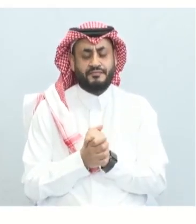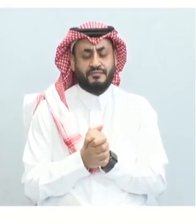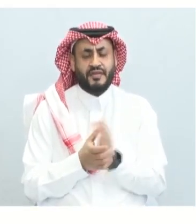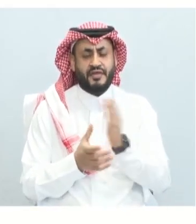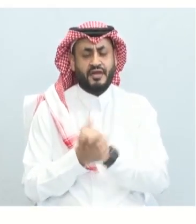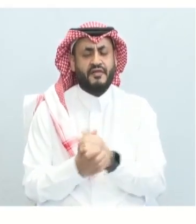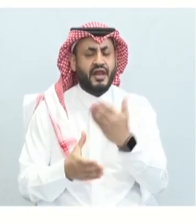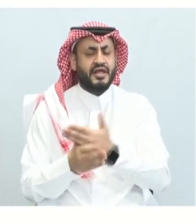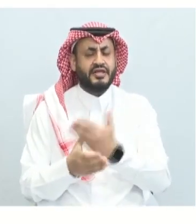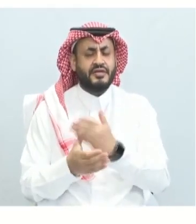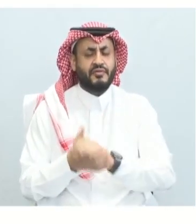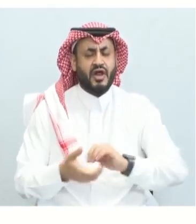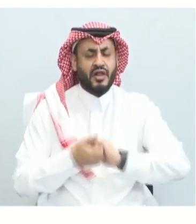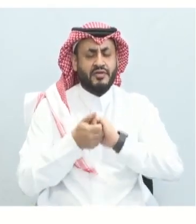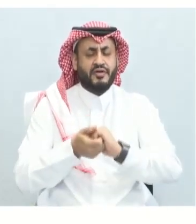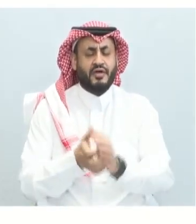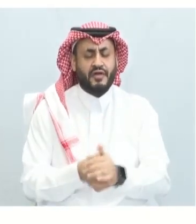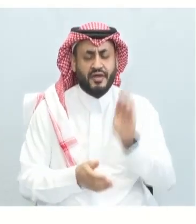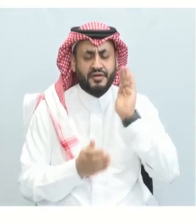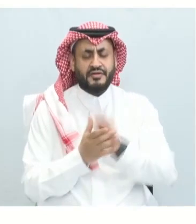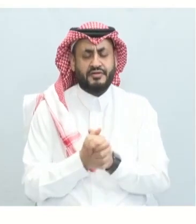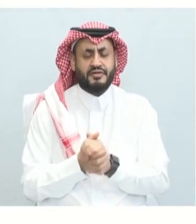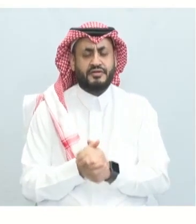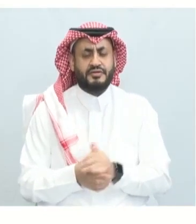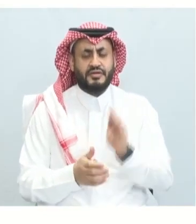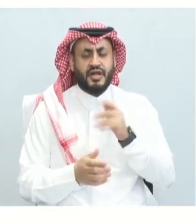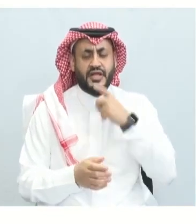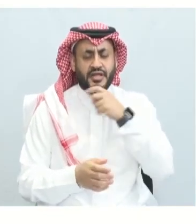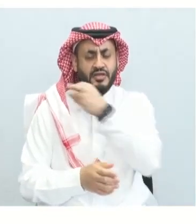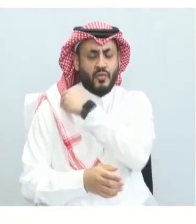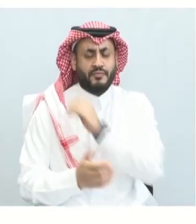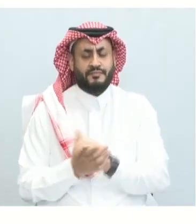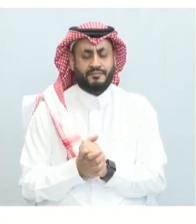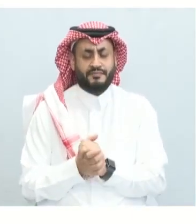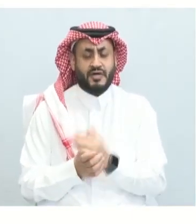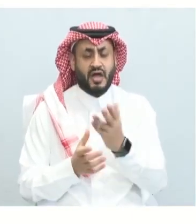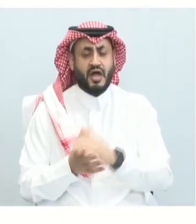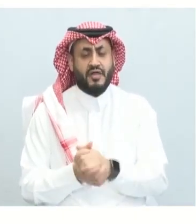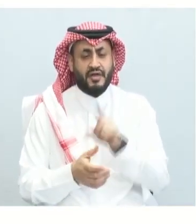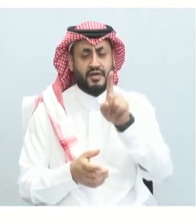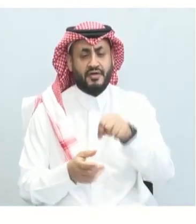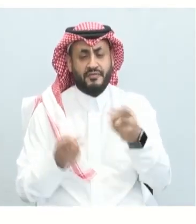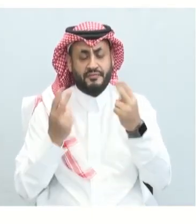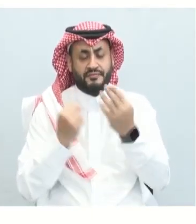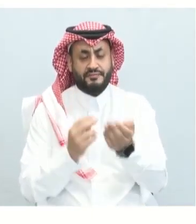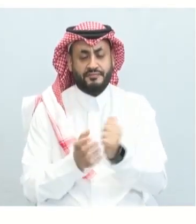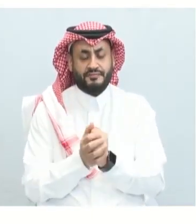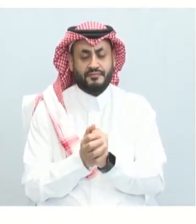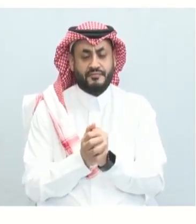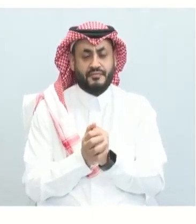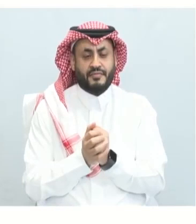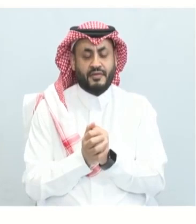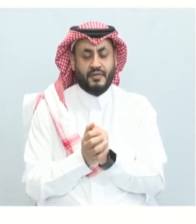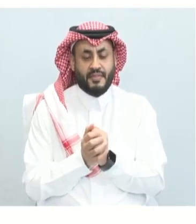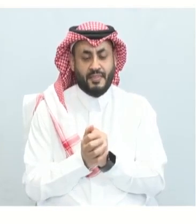الاسباب المعينه على اداء صلاه التطوع فهذه جمله من اهداف درسنا لهذا اليوم وهي ما